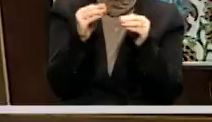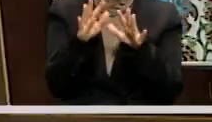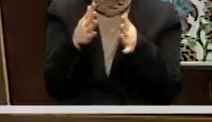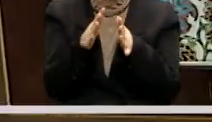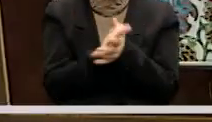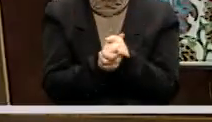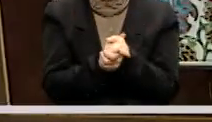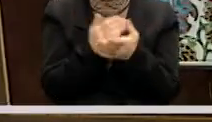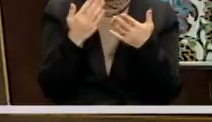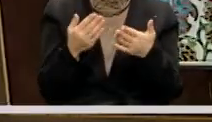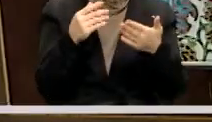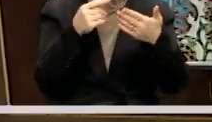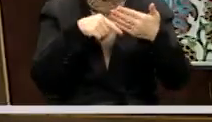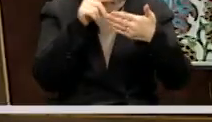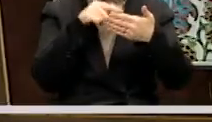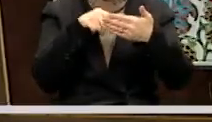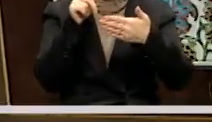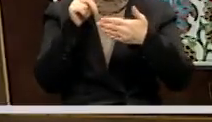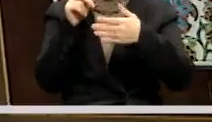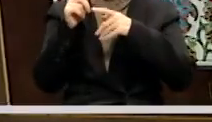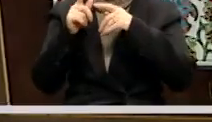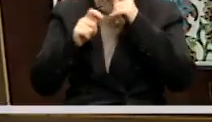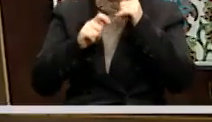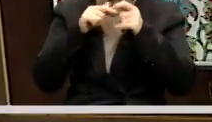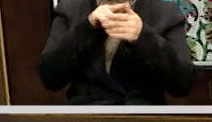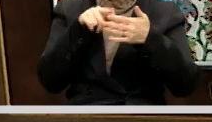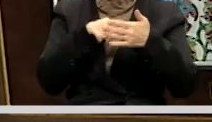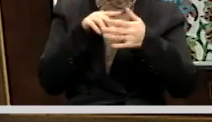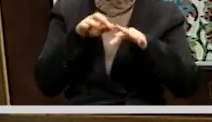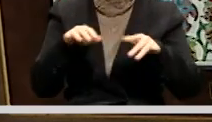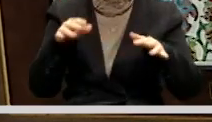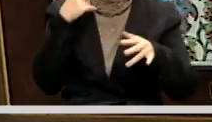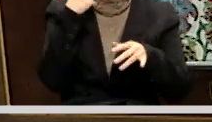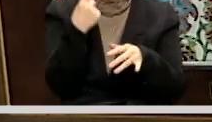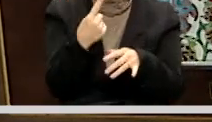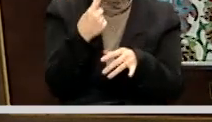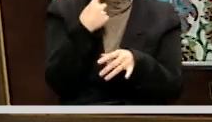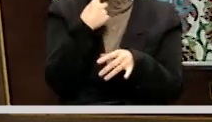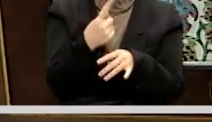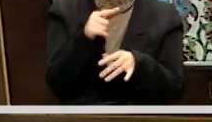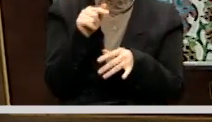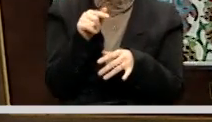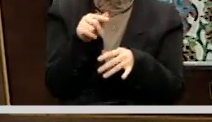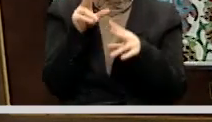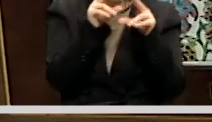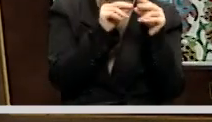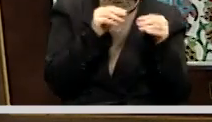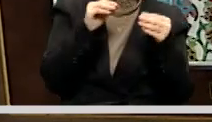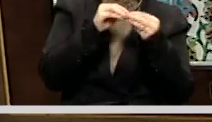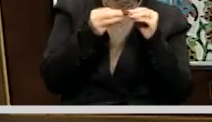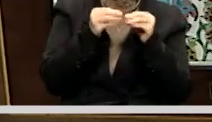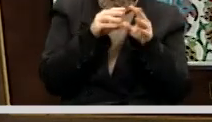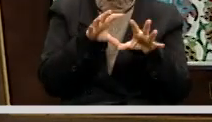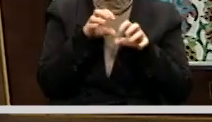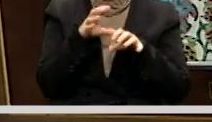Peki tabletle, telefonla uğraşma dediniz. Bu uyku sağlığımızı aslında çok etkiliyor. İlk bölümümüzde konuştuk.